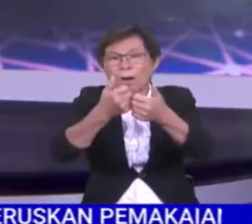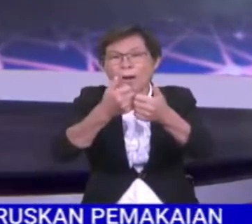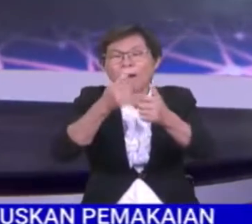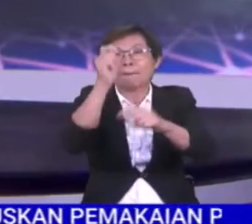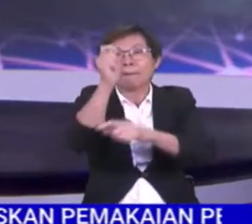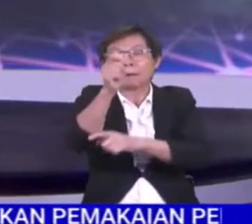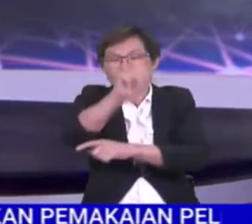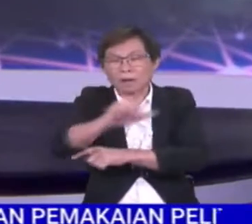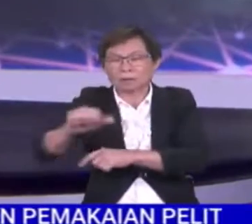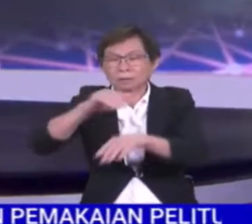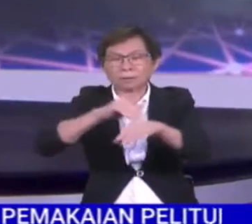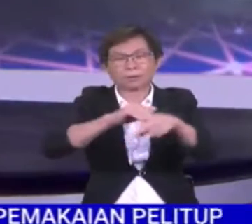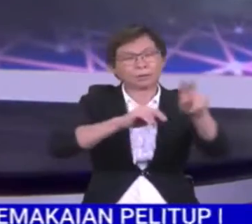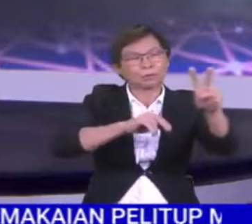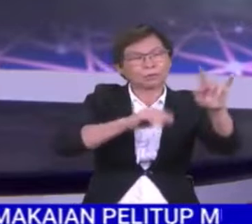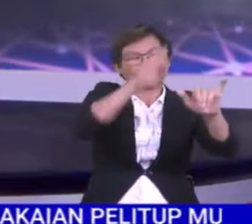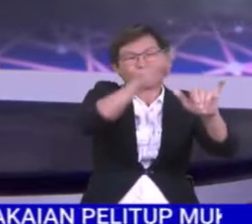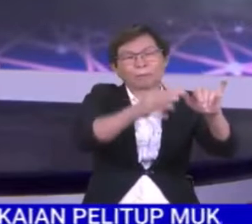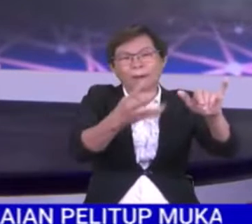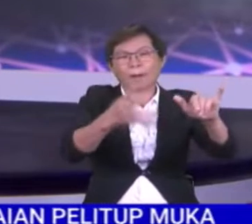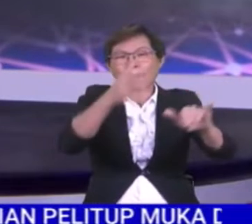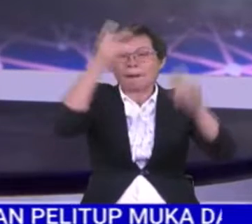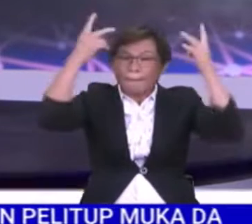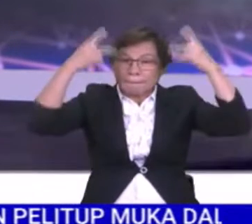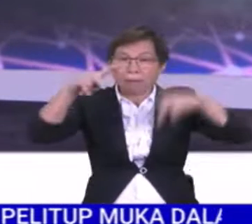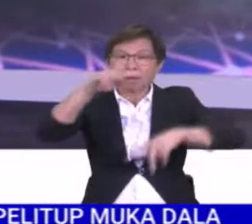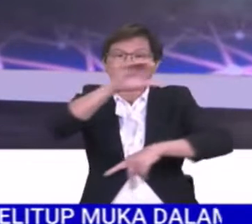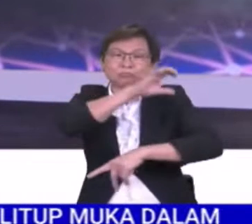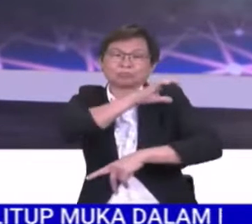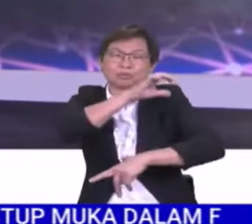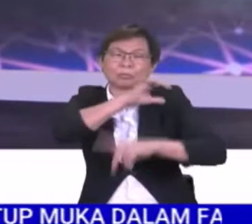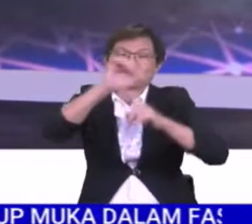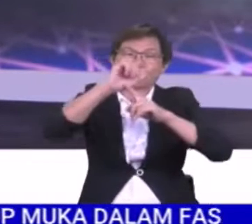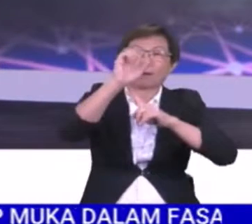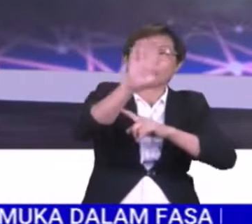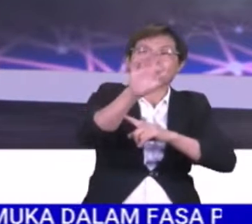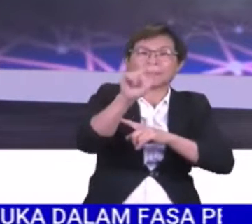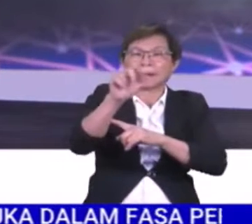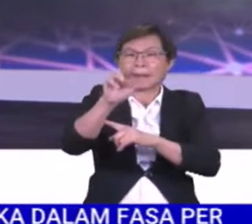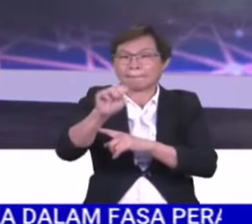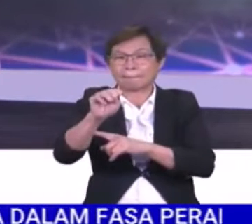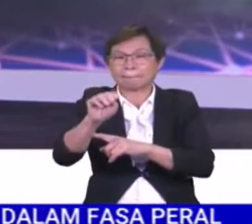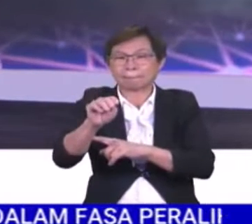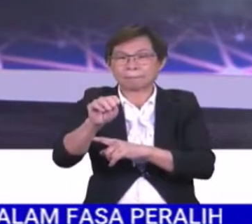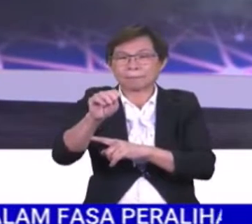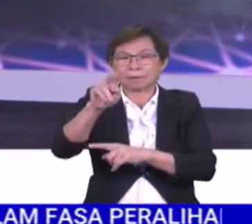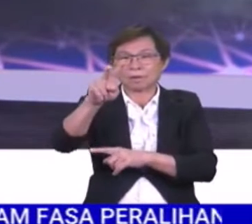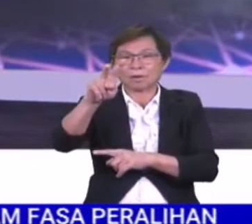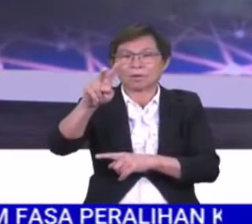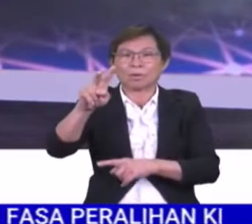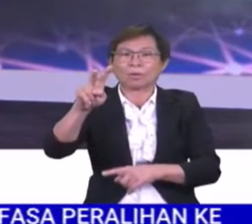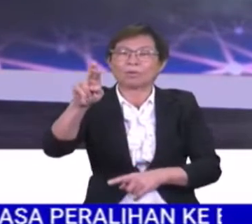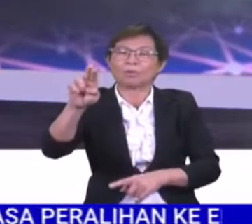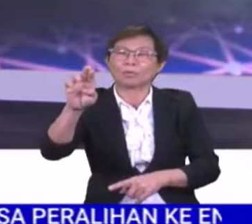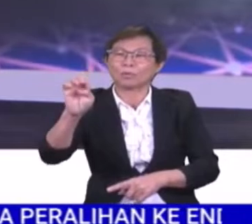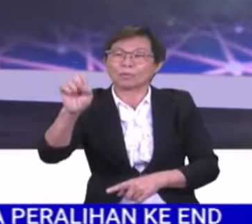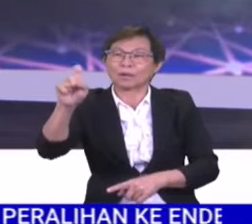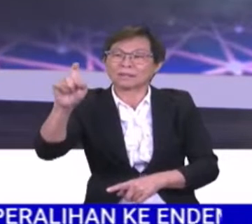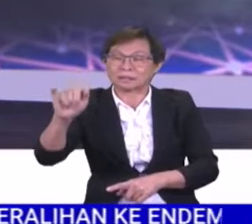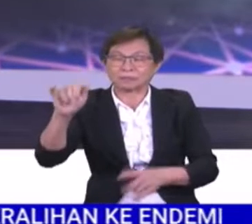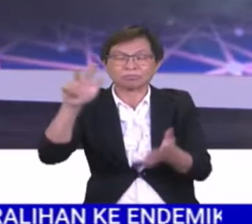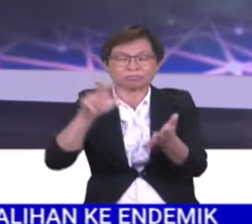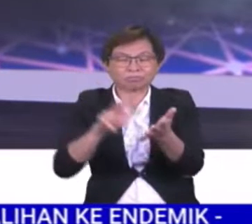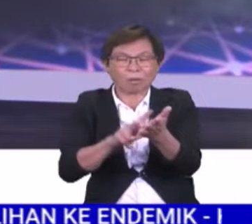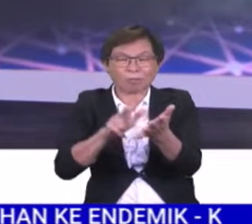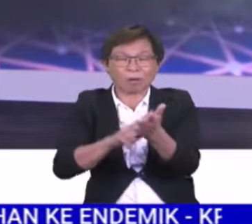pada 26 April ini. Pengarah Kejurulatihan Beregu Persatuan Badminton Malaysia BAM, Rexy Menaki, mengesahkan